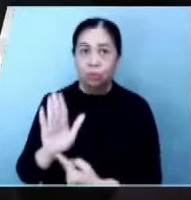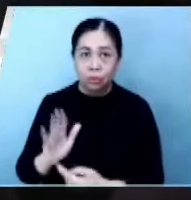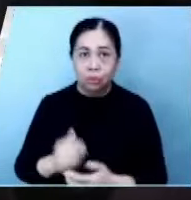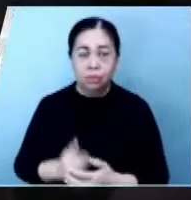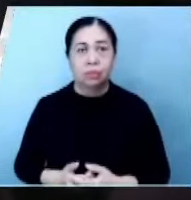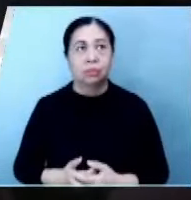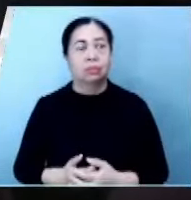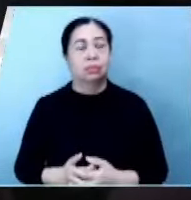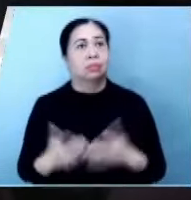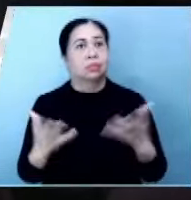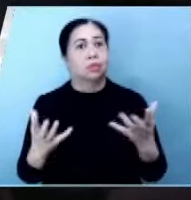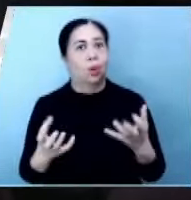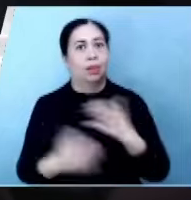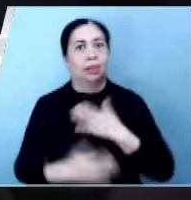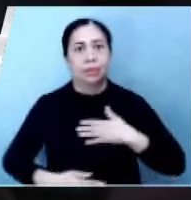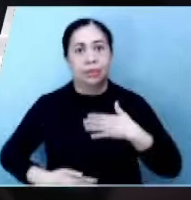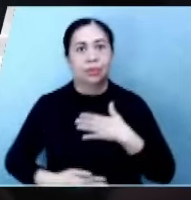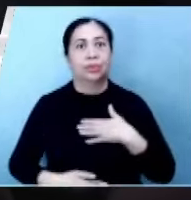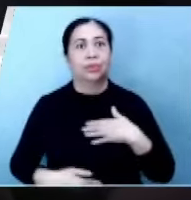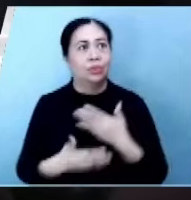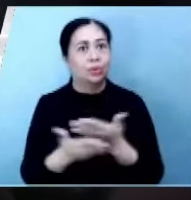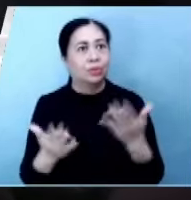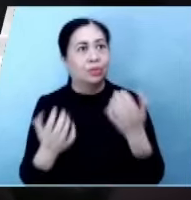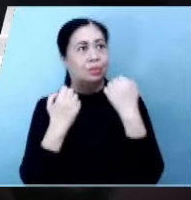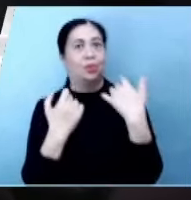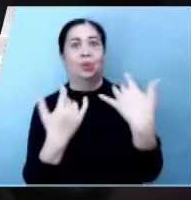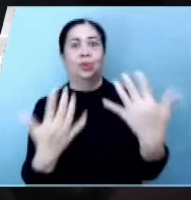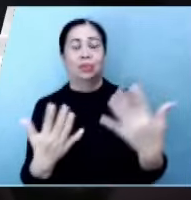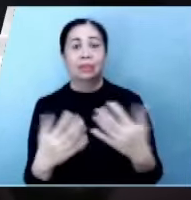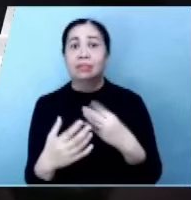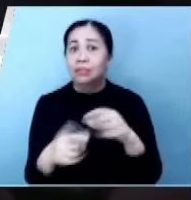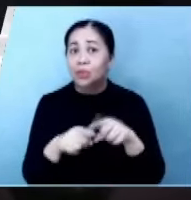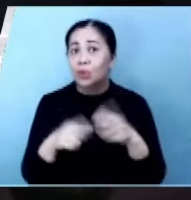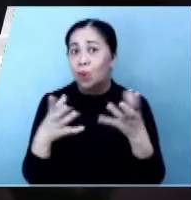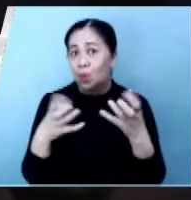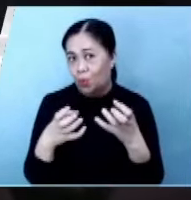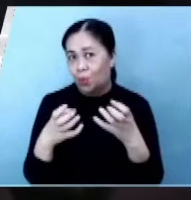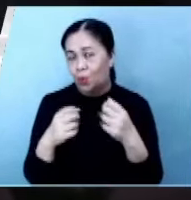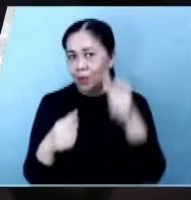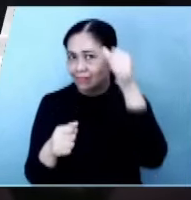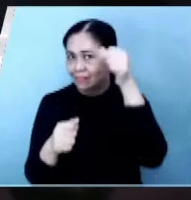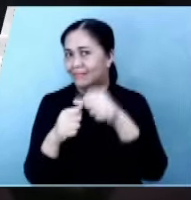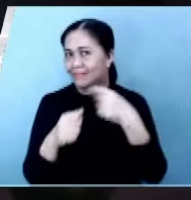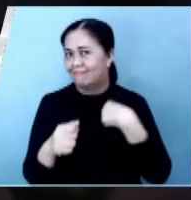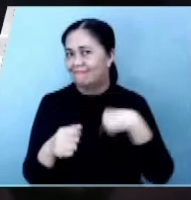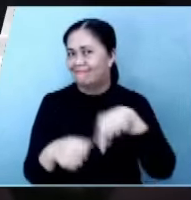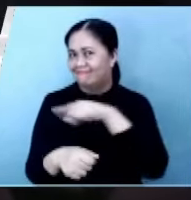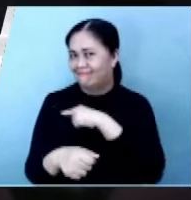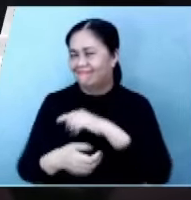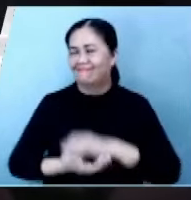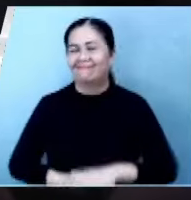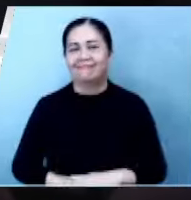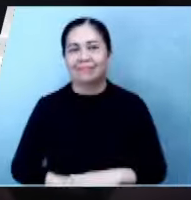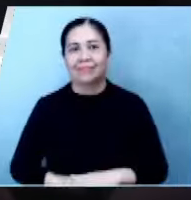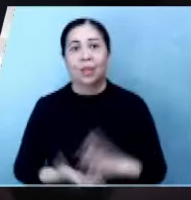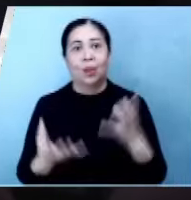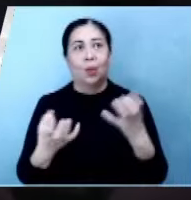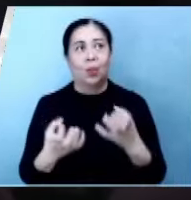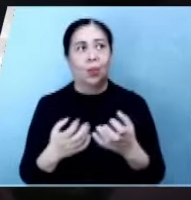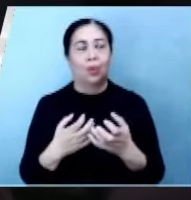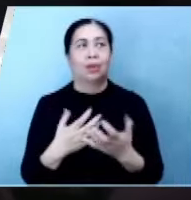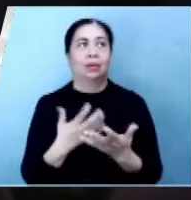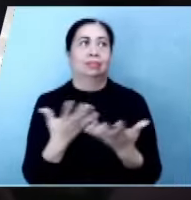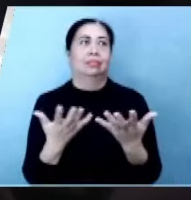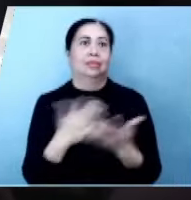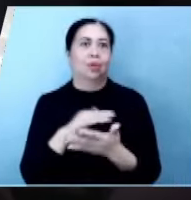Gusto namin na ma-enjoy ng mga audience. At syempre, we want to leave a lasting impression on them. Tsaka gusto namin na yung lahat ng